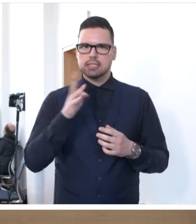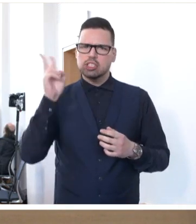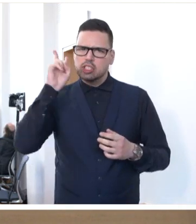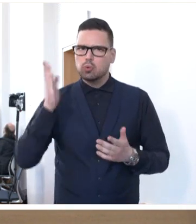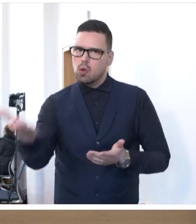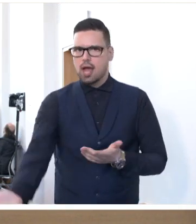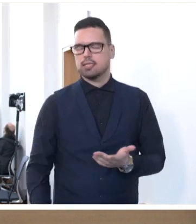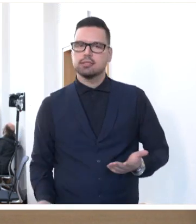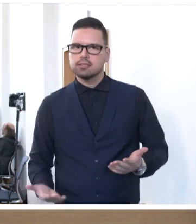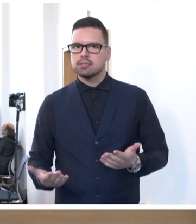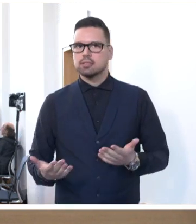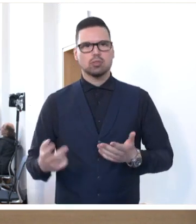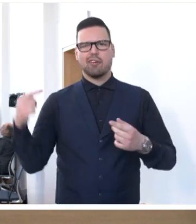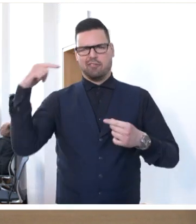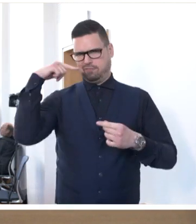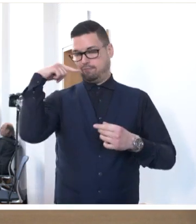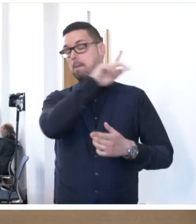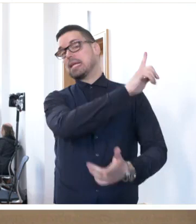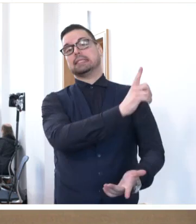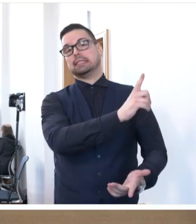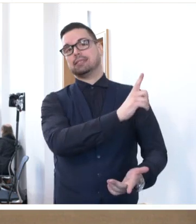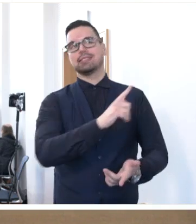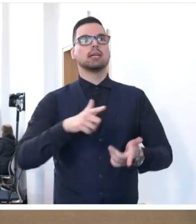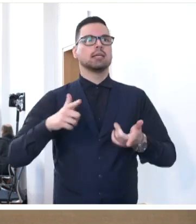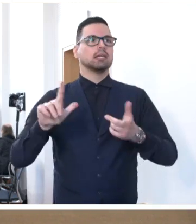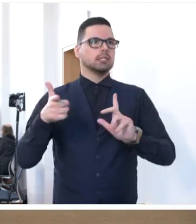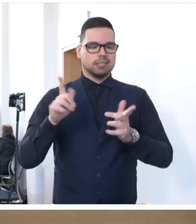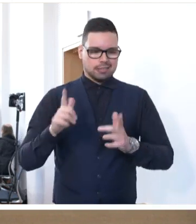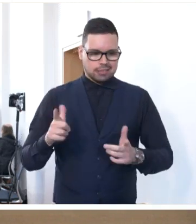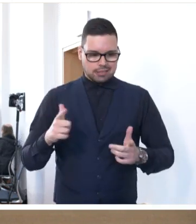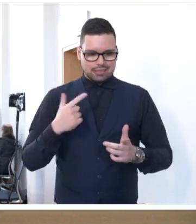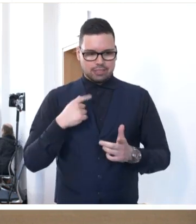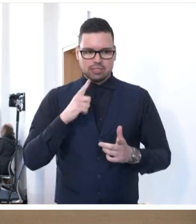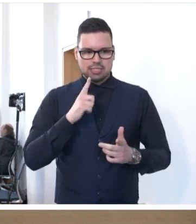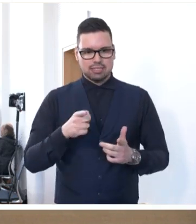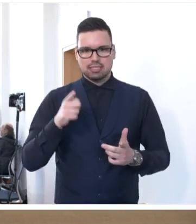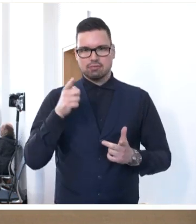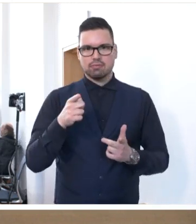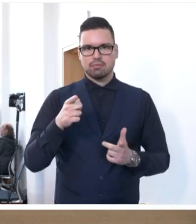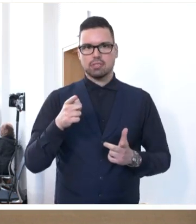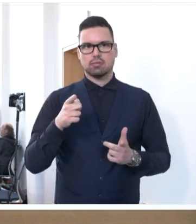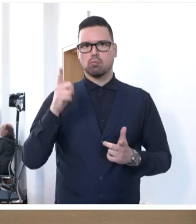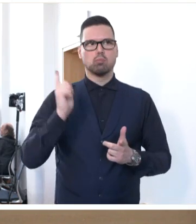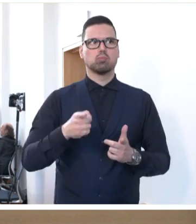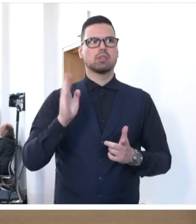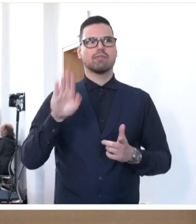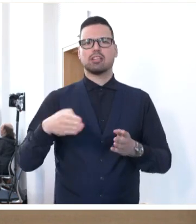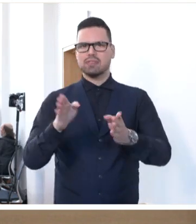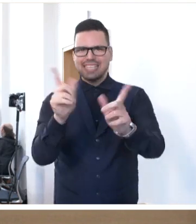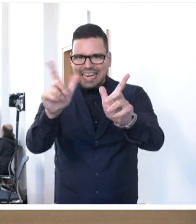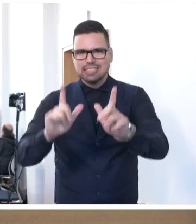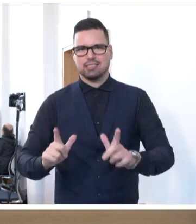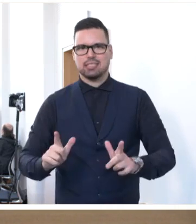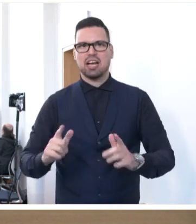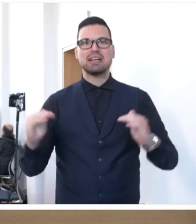zugehört oder irgendwas verpasst. Denn es ging nicht darum, dass wir gesagt haben, das, was Sie machen wollen, muss unbedingt der falsche Weg sein. Aber wir sprechen